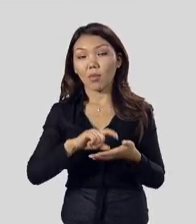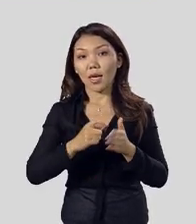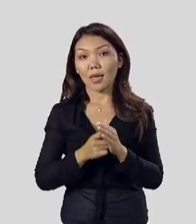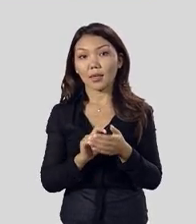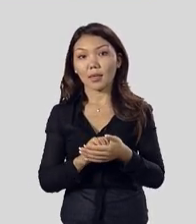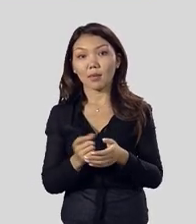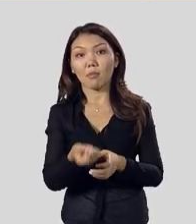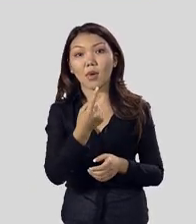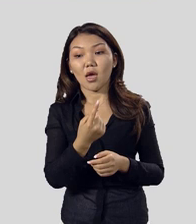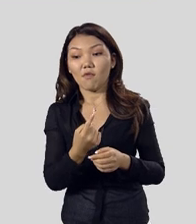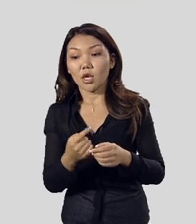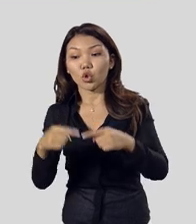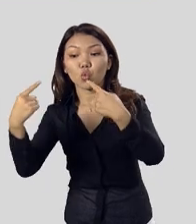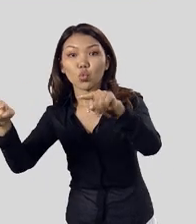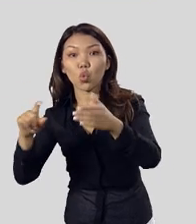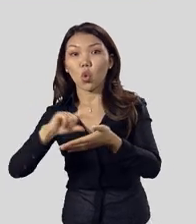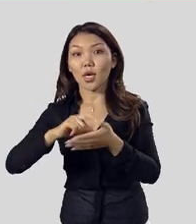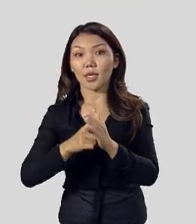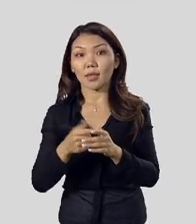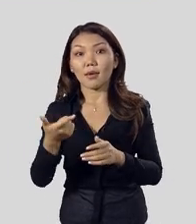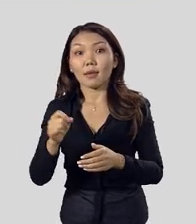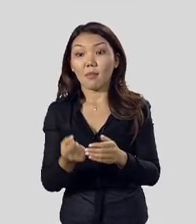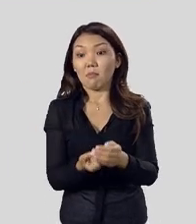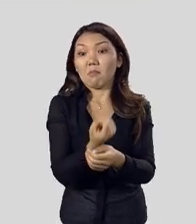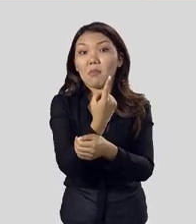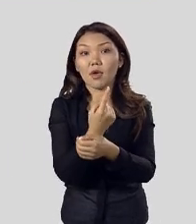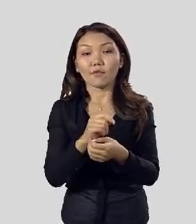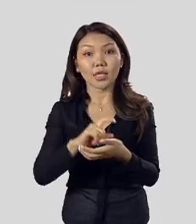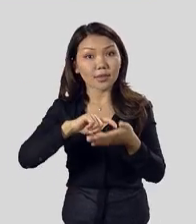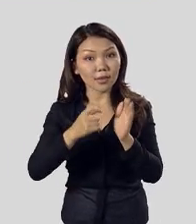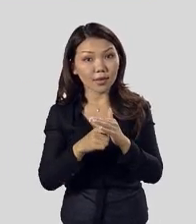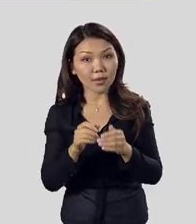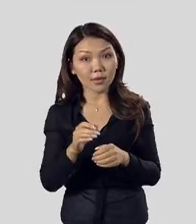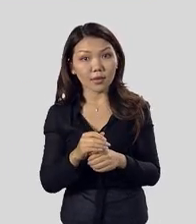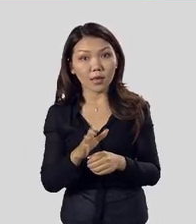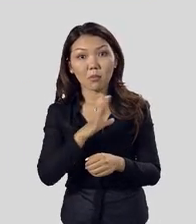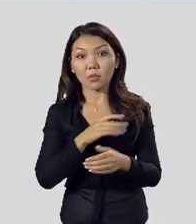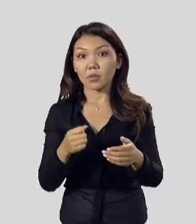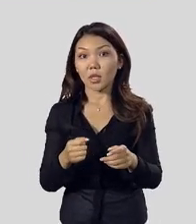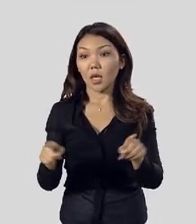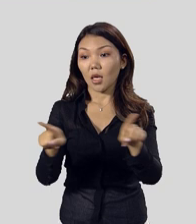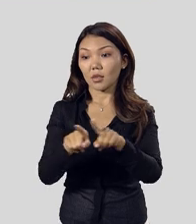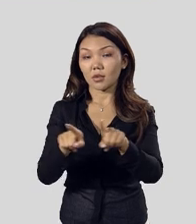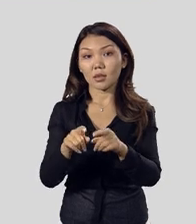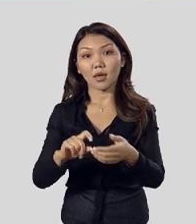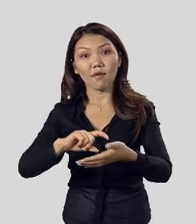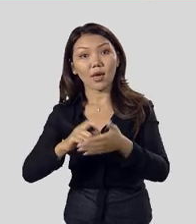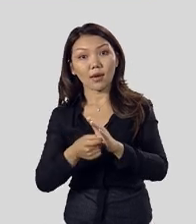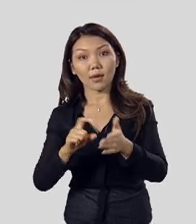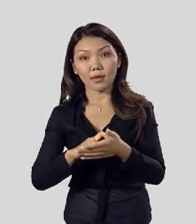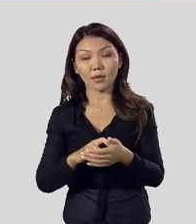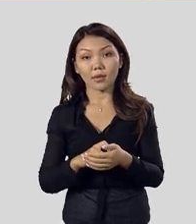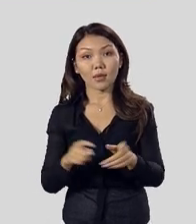там где возникает клетка ей должна предшествовать клетка подобно тому как